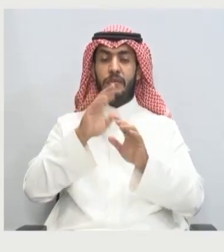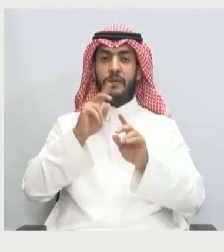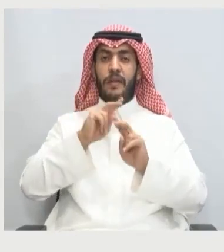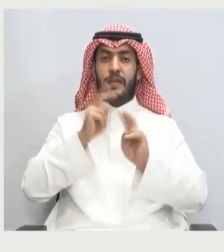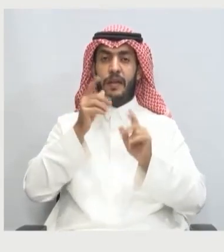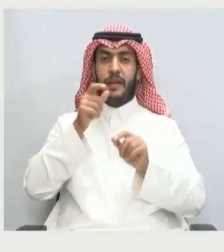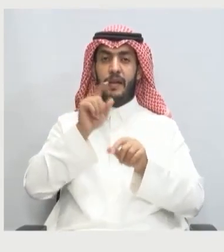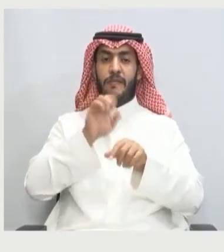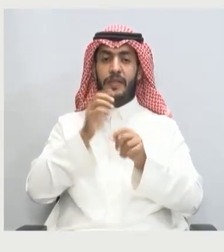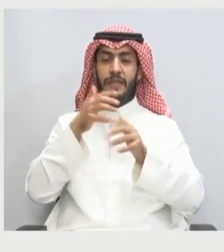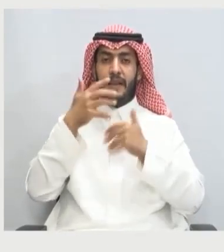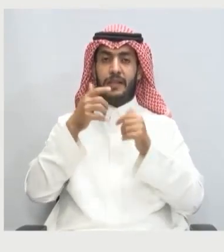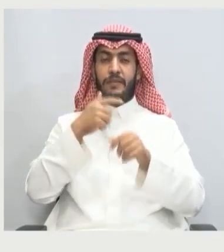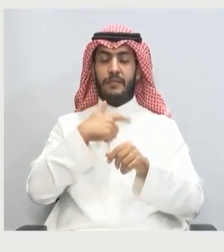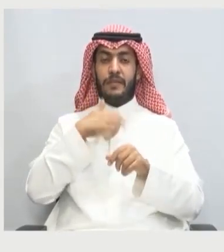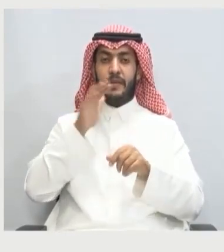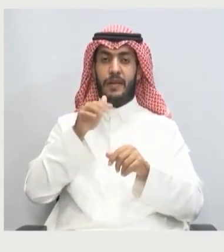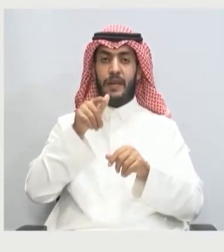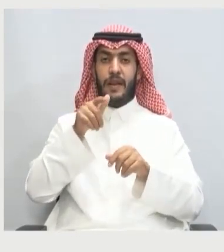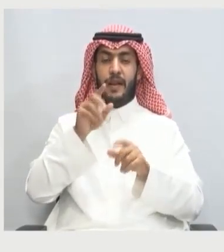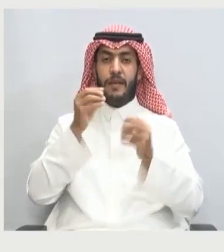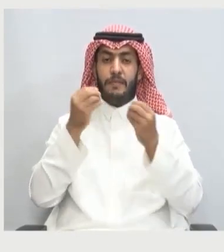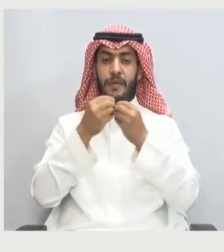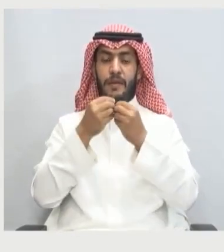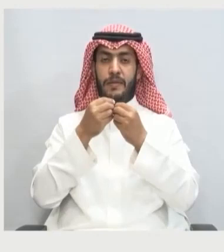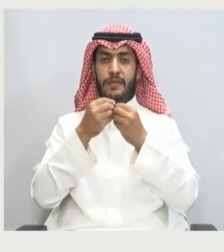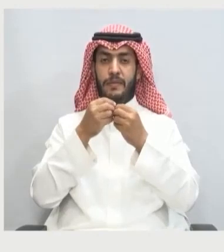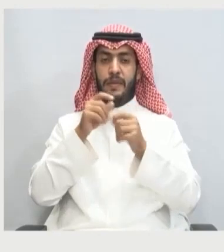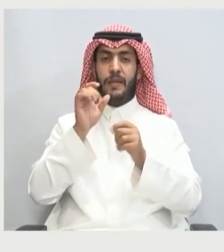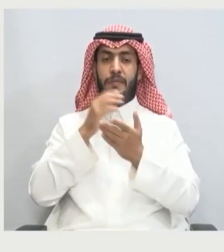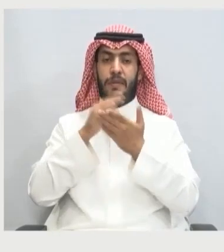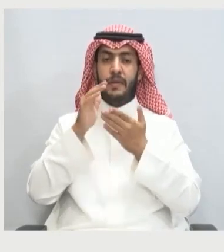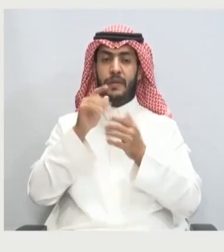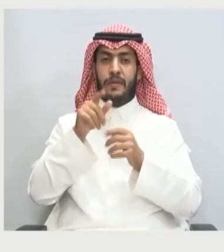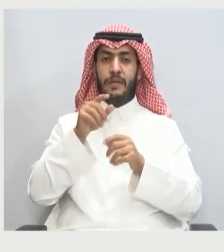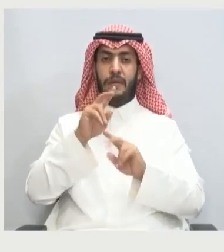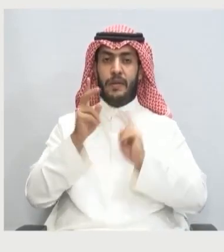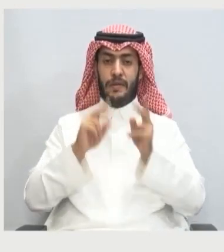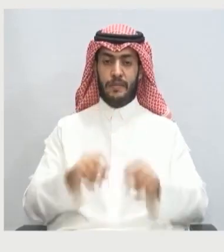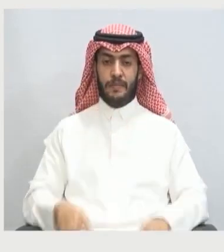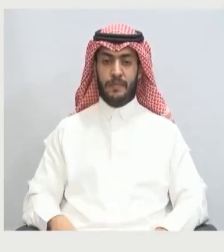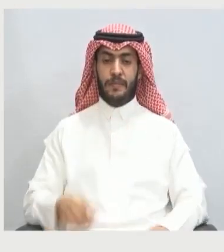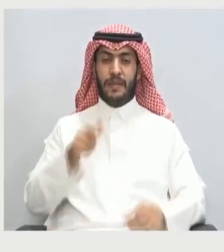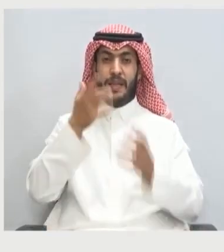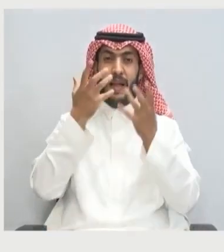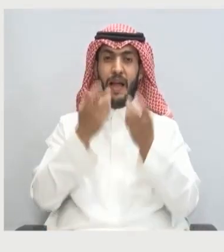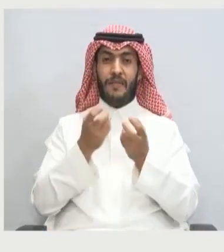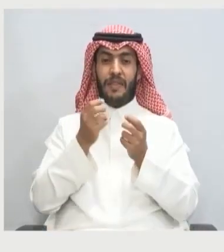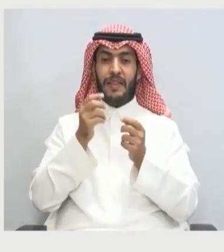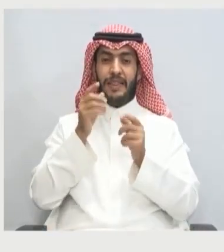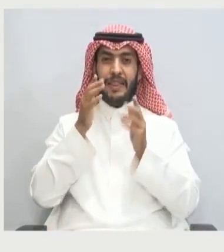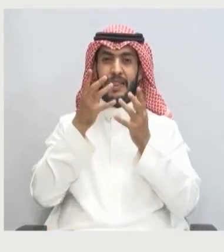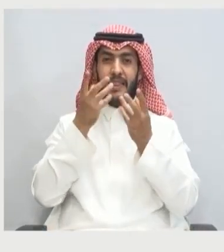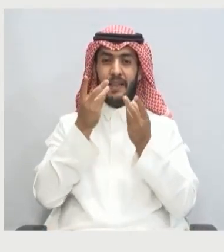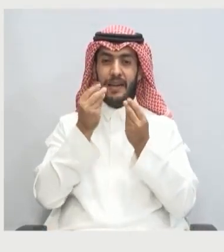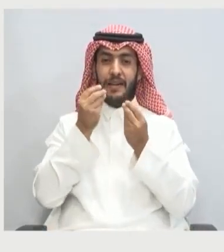التغير نفسه في التركيز ونحن قلنا كذلك ان العلاقه بينهم طرديه فلذلك سيتغير اذا انخفض تركيز ال2